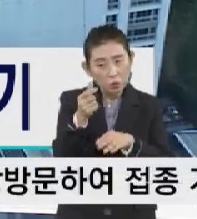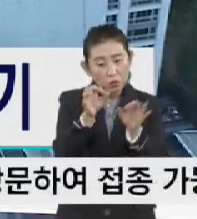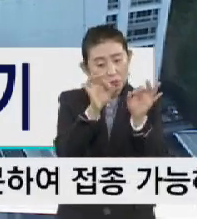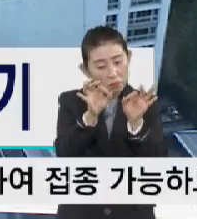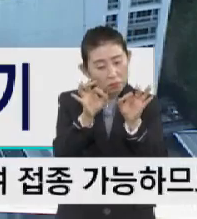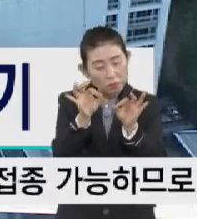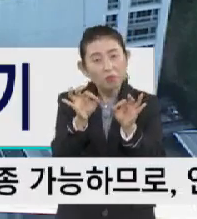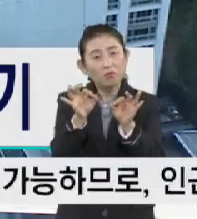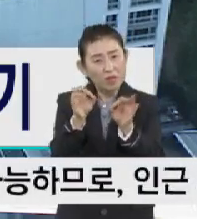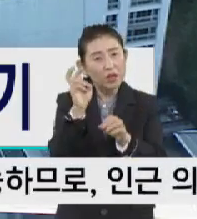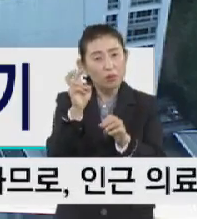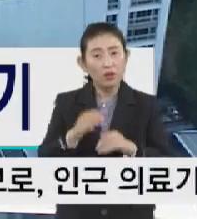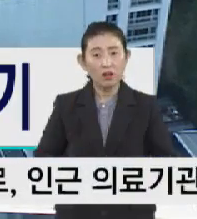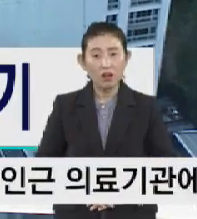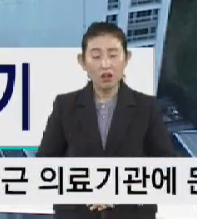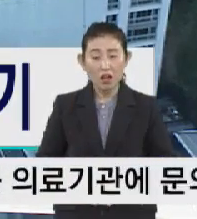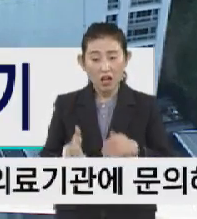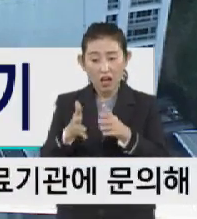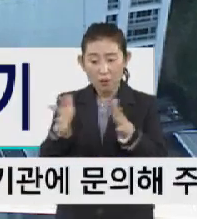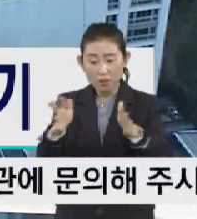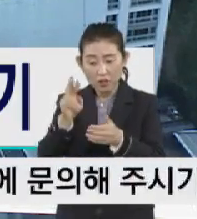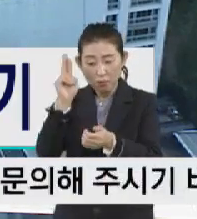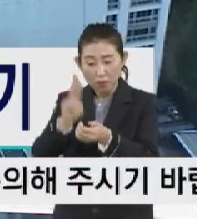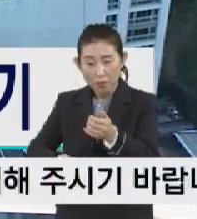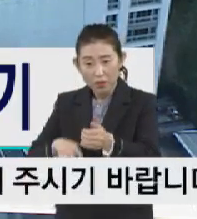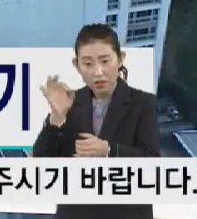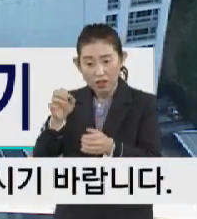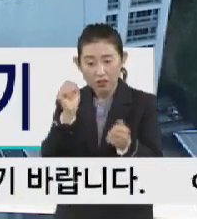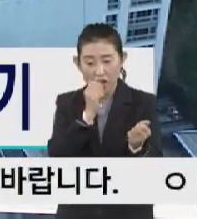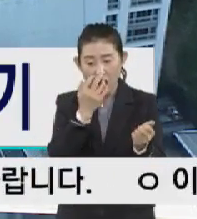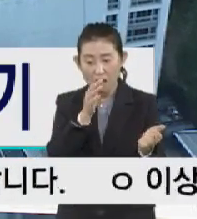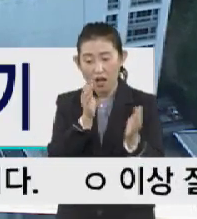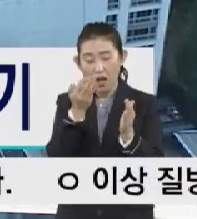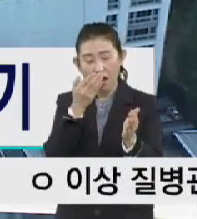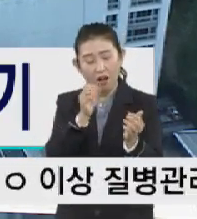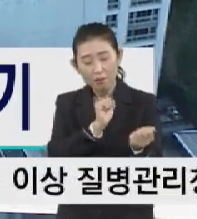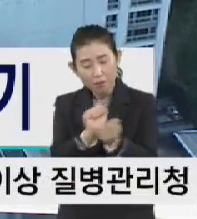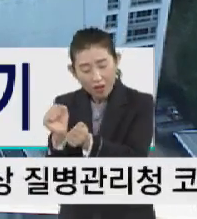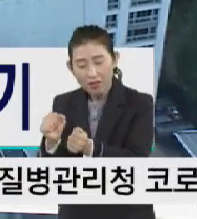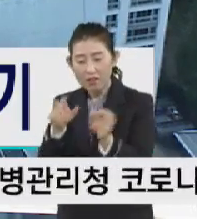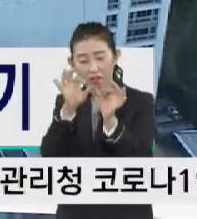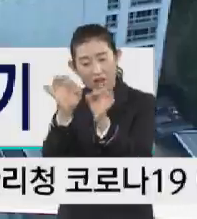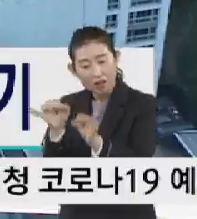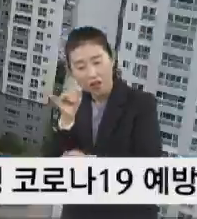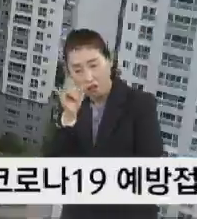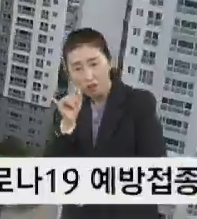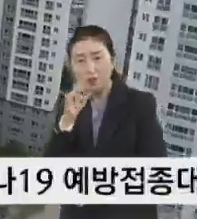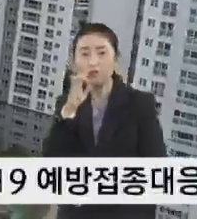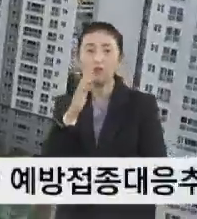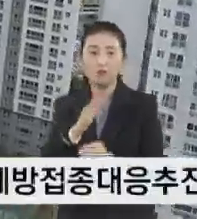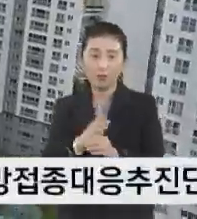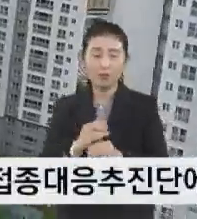움직임을 엿보이고 있는 건데 매매가에도 영향을 줄지 주목됩니다. 김건규 기자입니다.